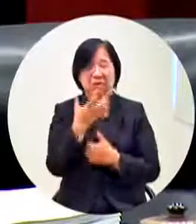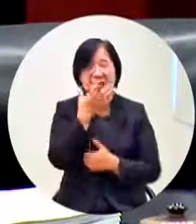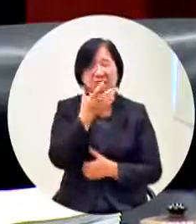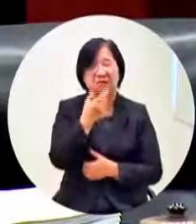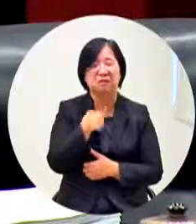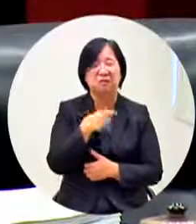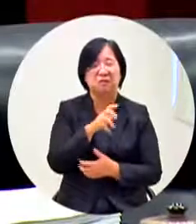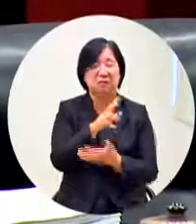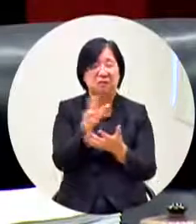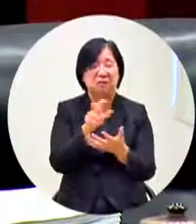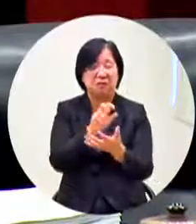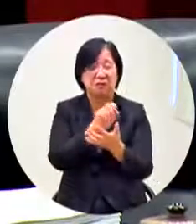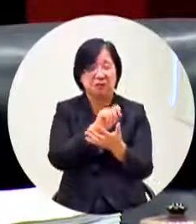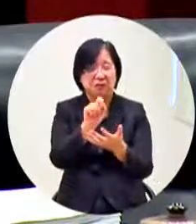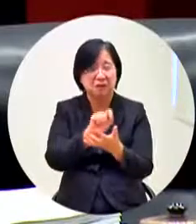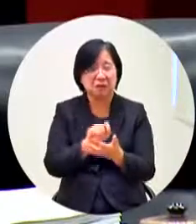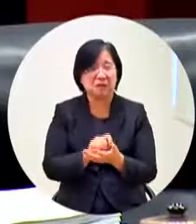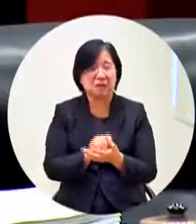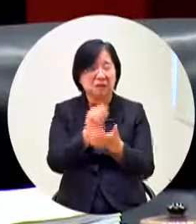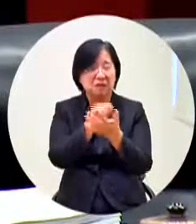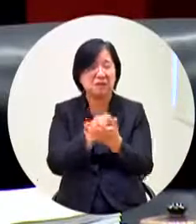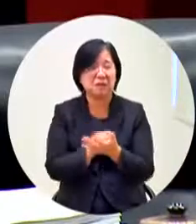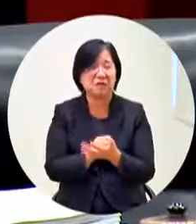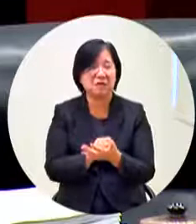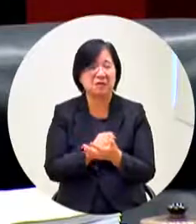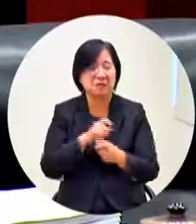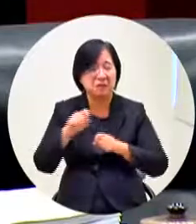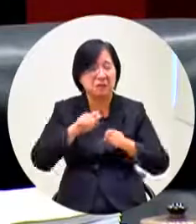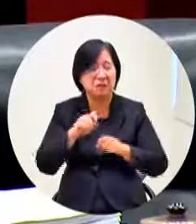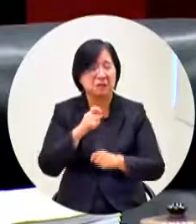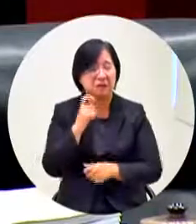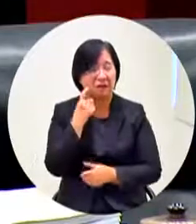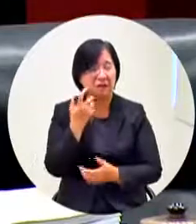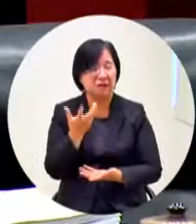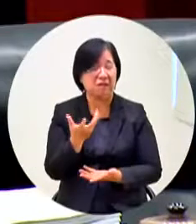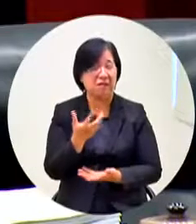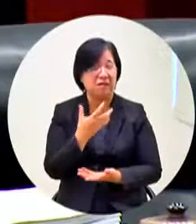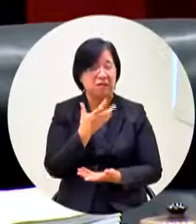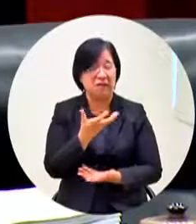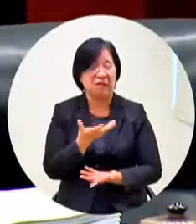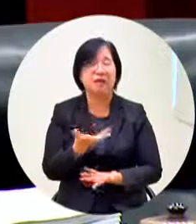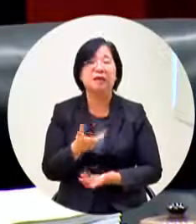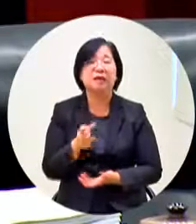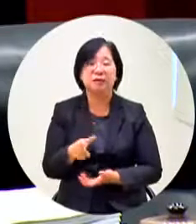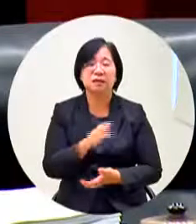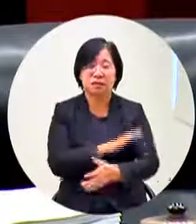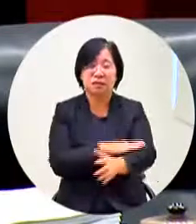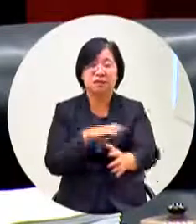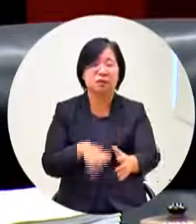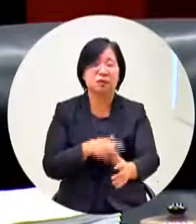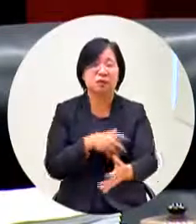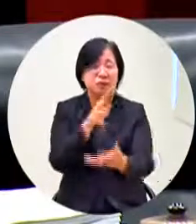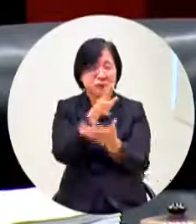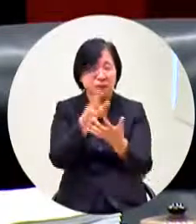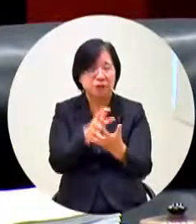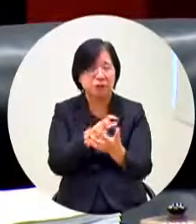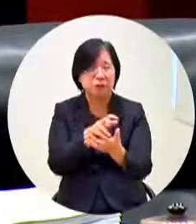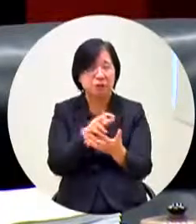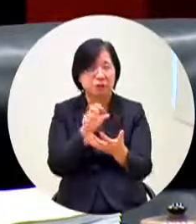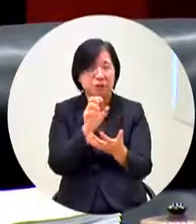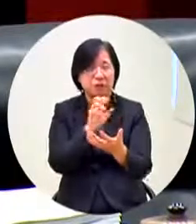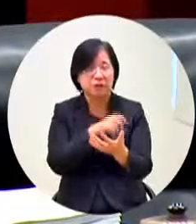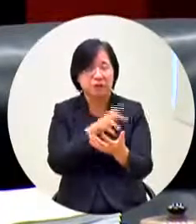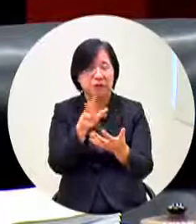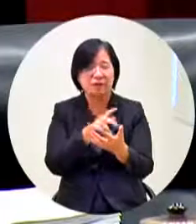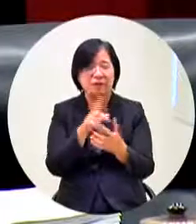疑的对吧，但是事实上我也要讲，我们左营区虽然我列了这几条路，但是才短短